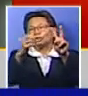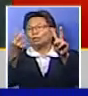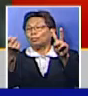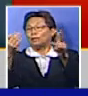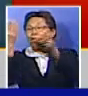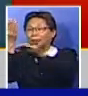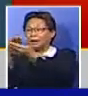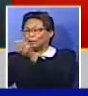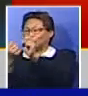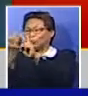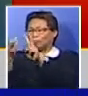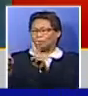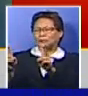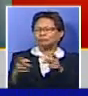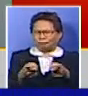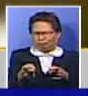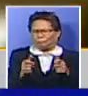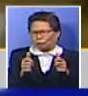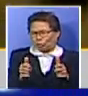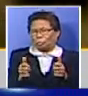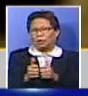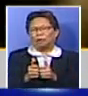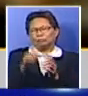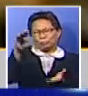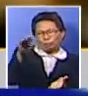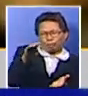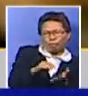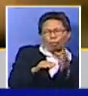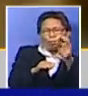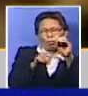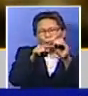hingga 2016 adalah terkawal dengan tren menurun dari